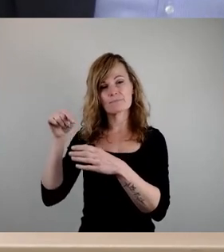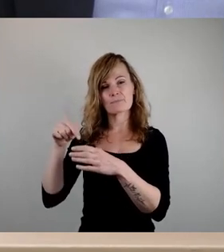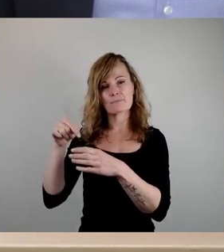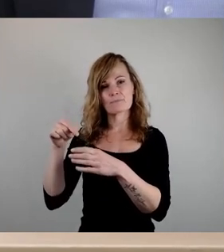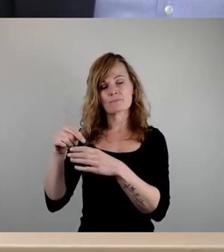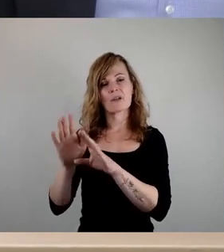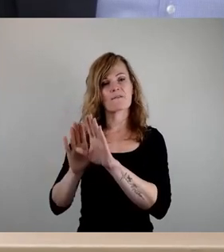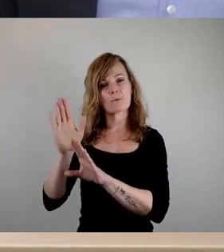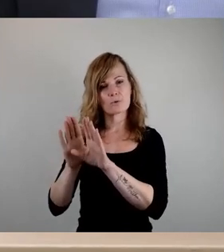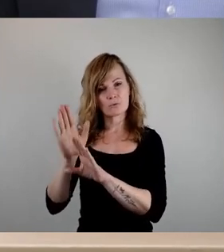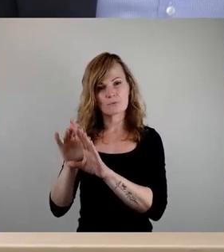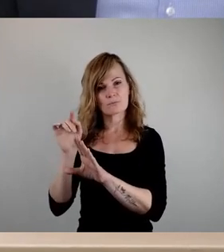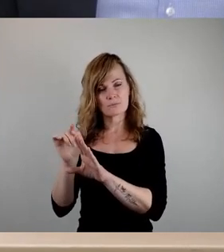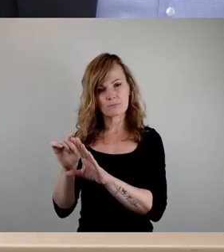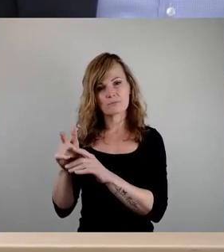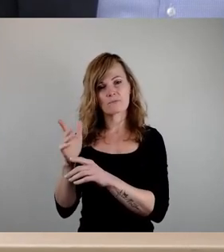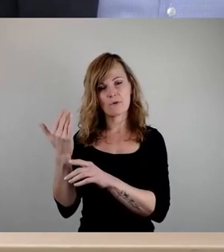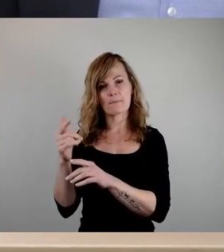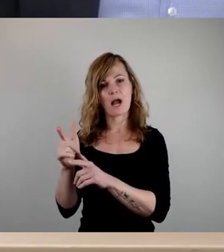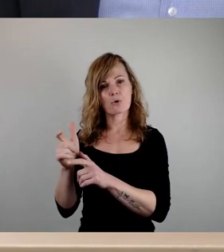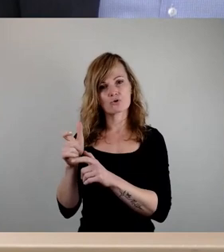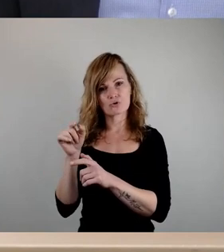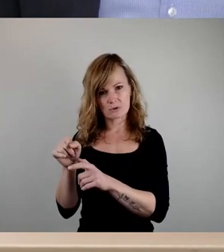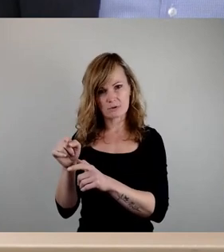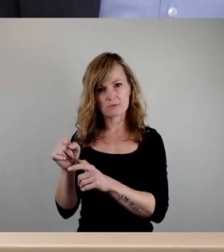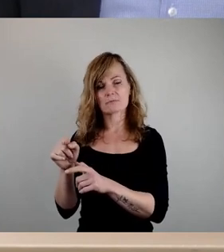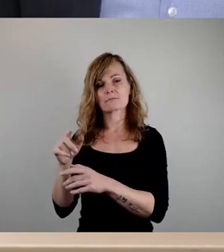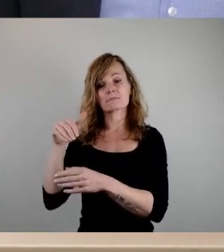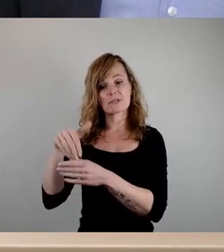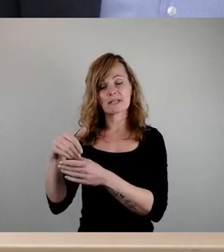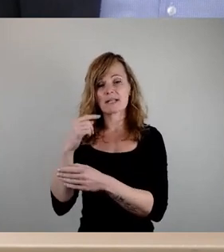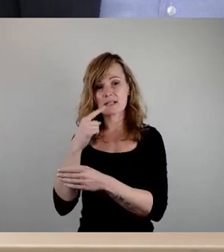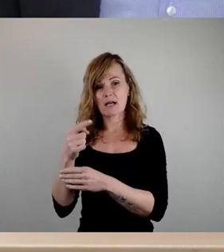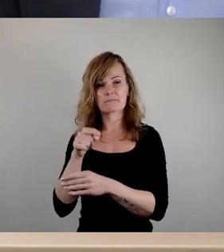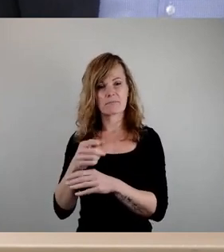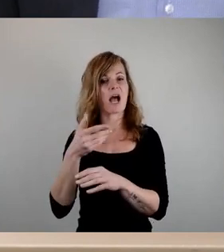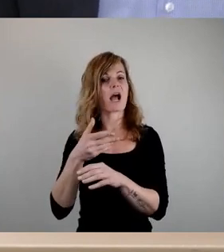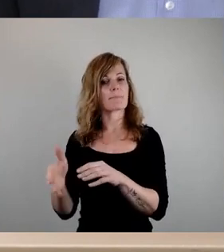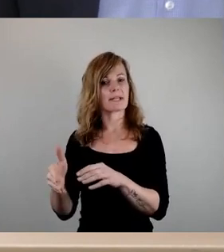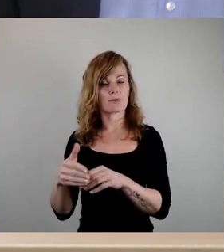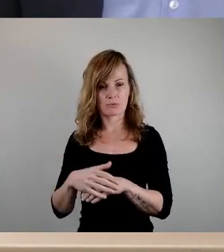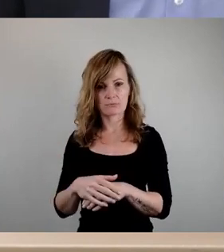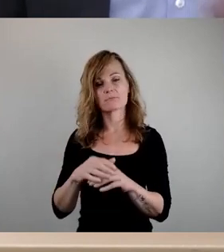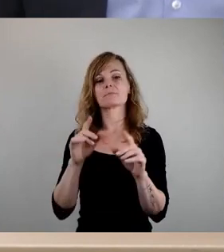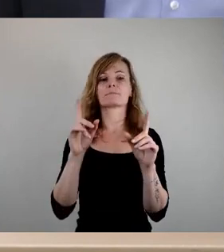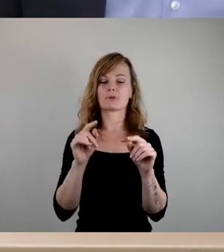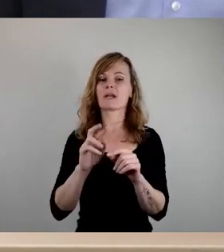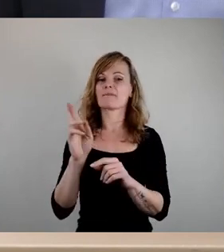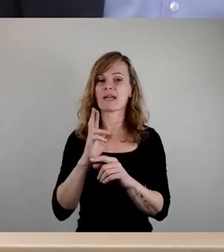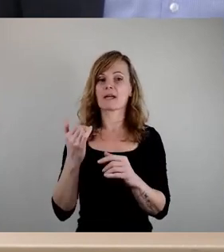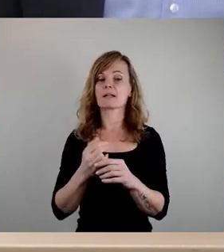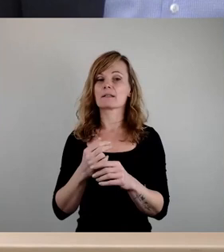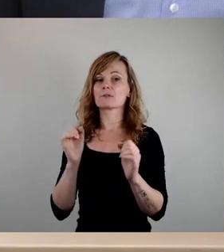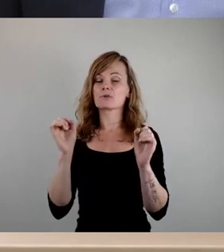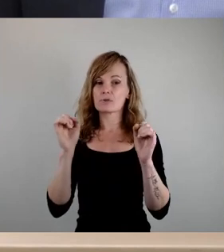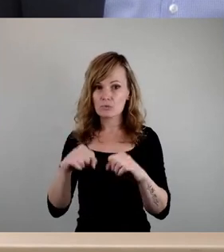Votum des Ausschusses, der sagt Ablehnung. Das heißt also, wer hier zustimmt, würde ablehnen.